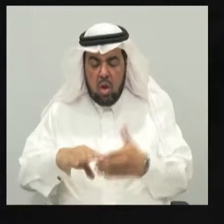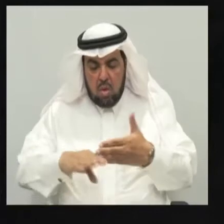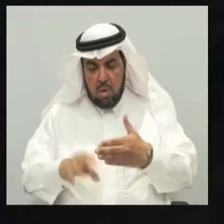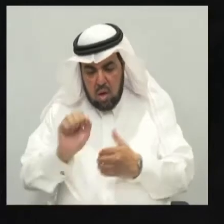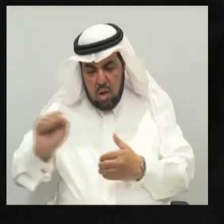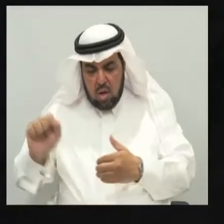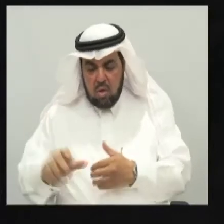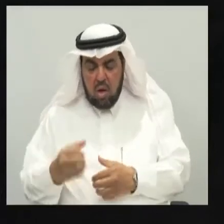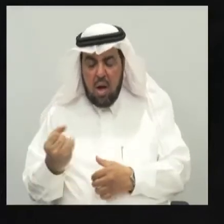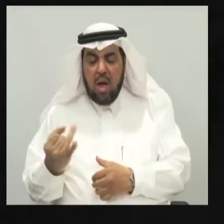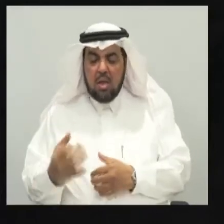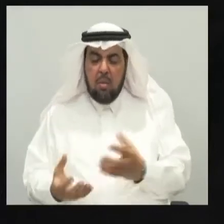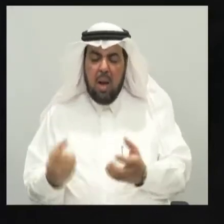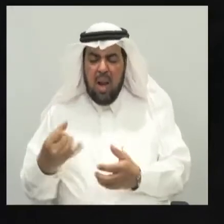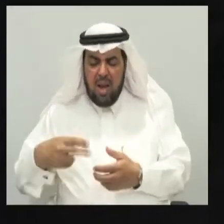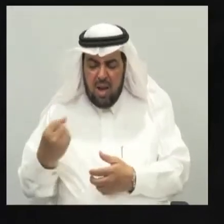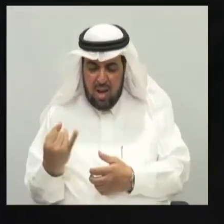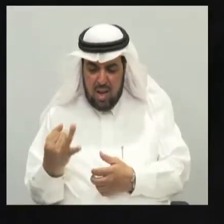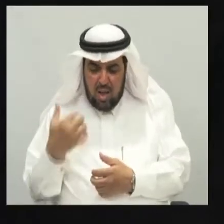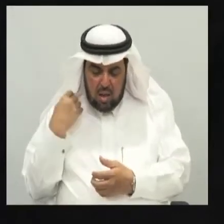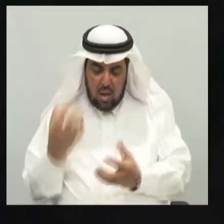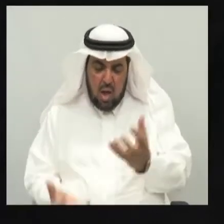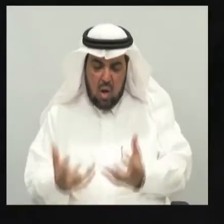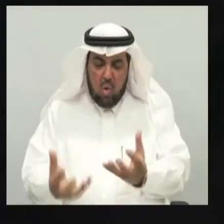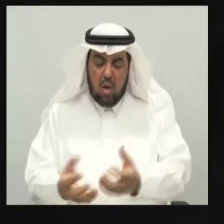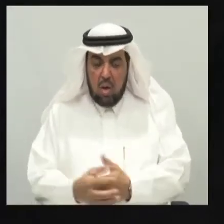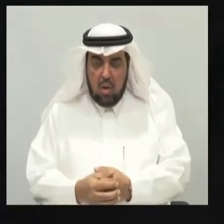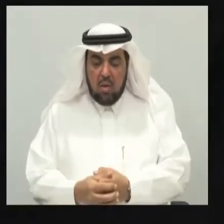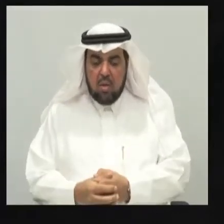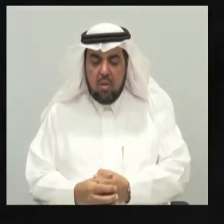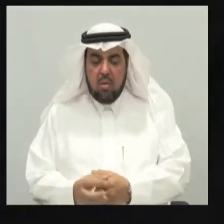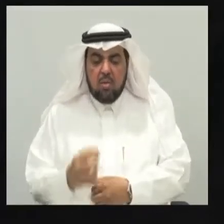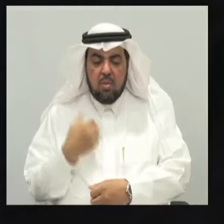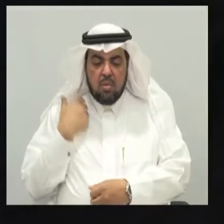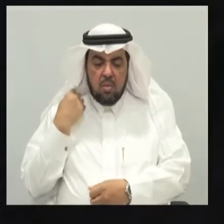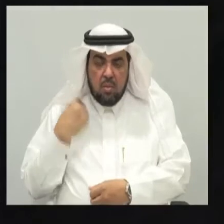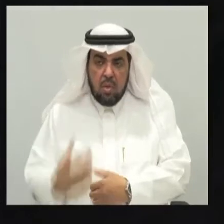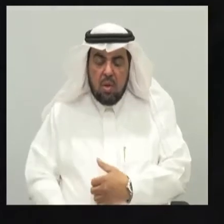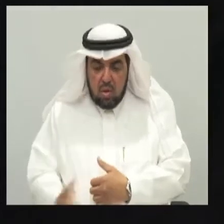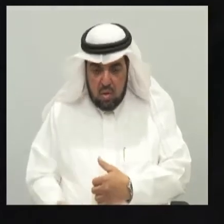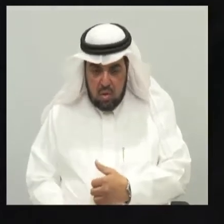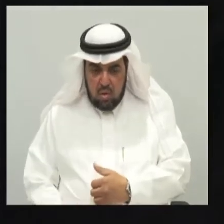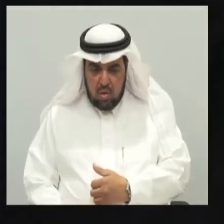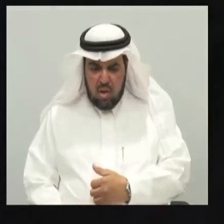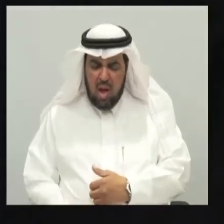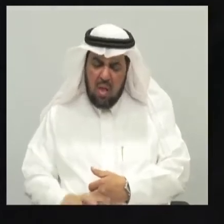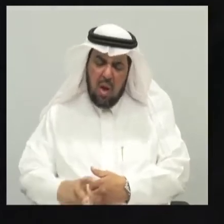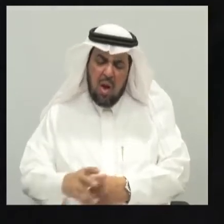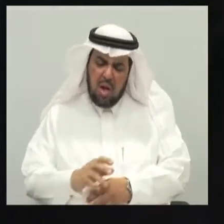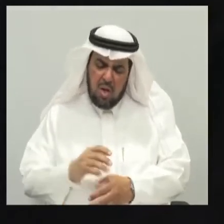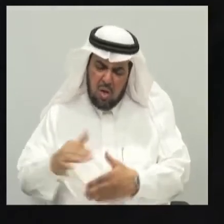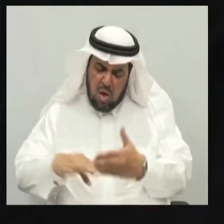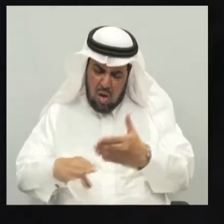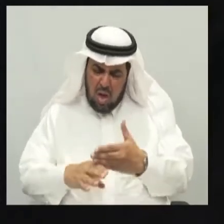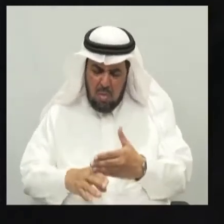حسب العدد الكتلي في مجاميع وفي دورات. لكن هذا لم يصمد كثيرا، هذا